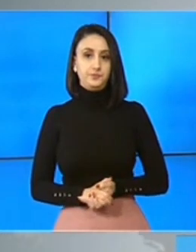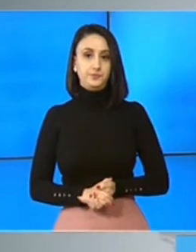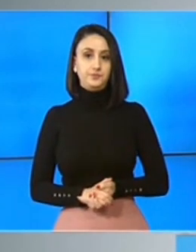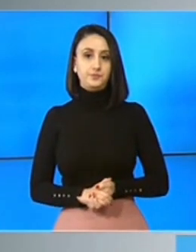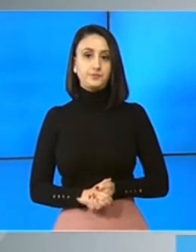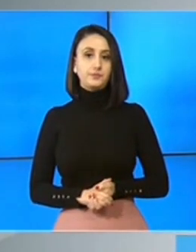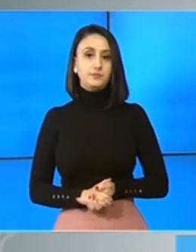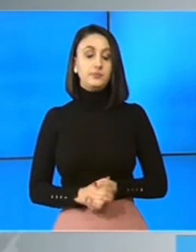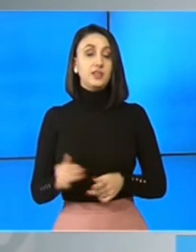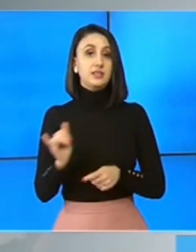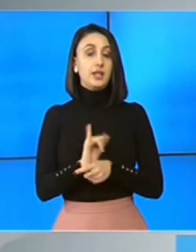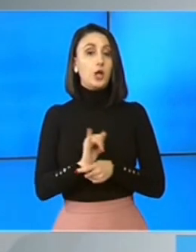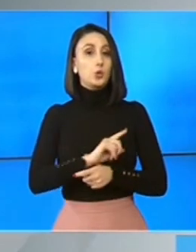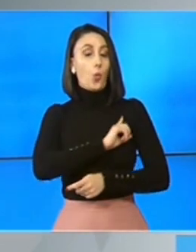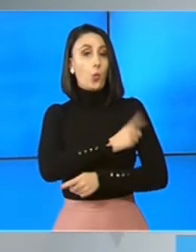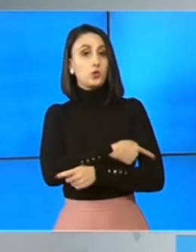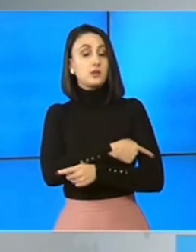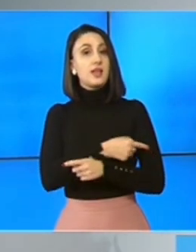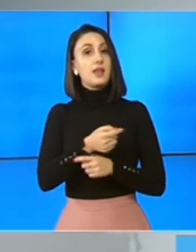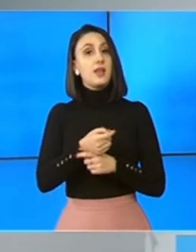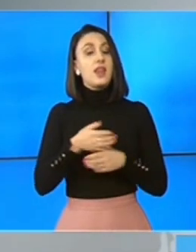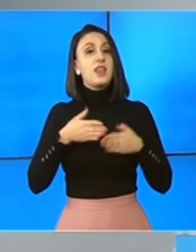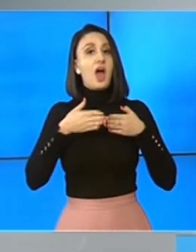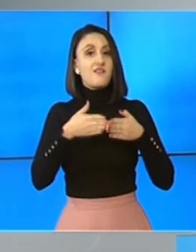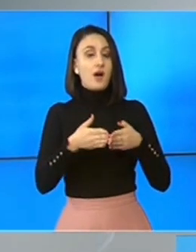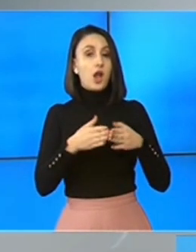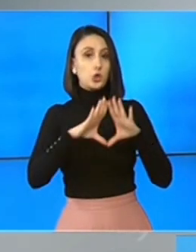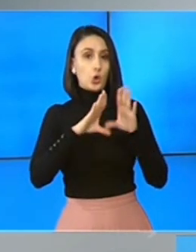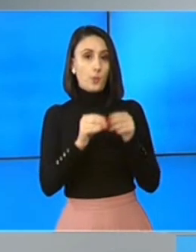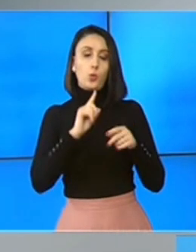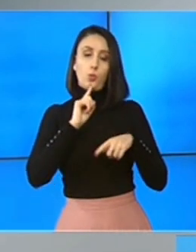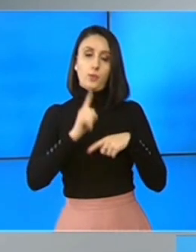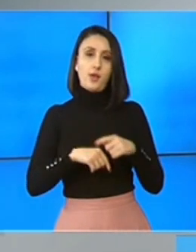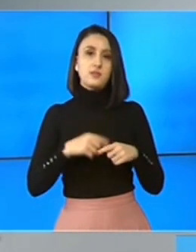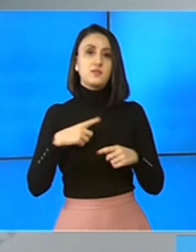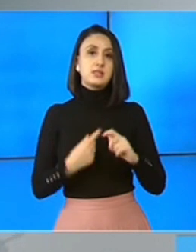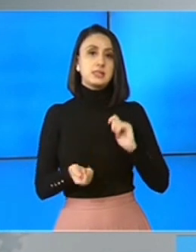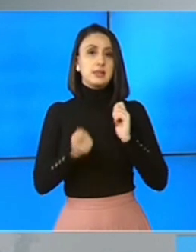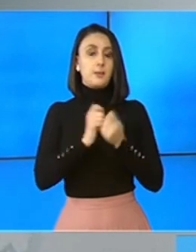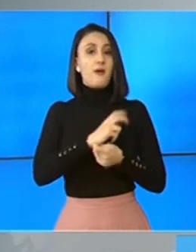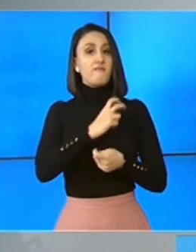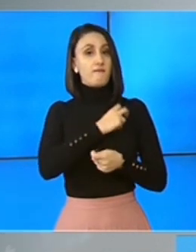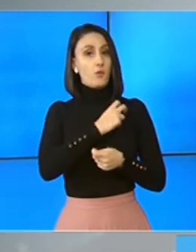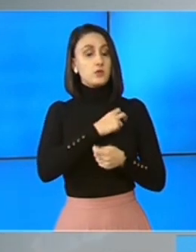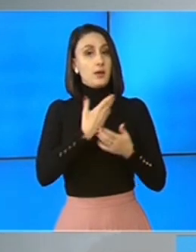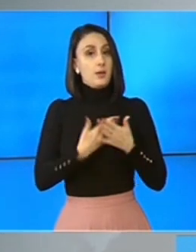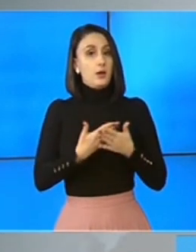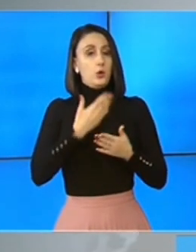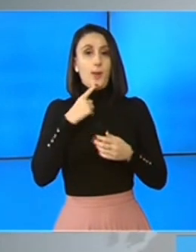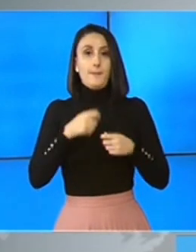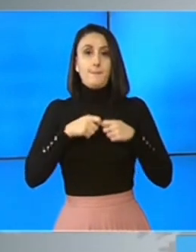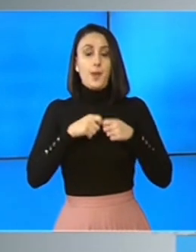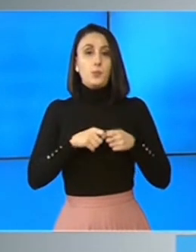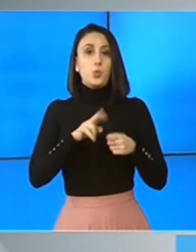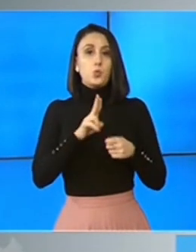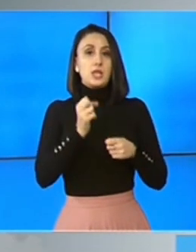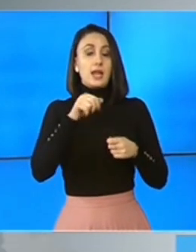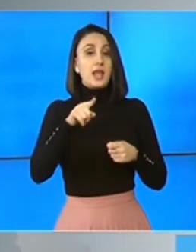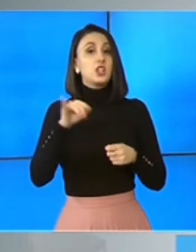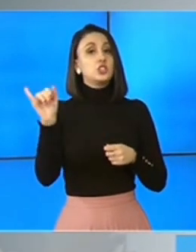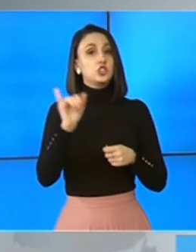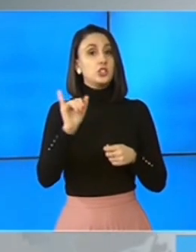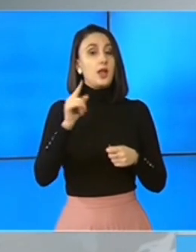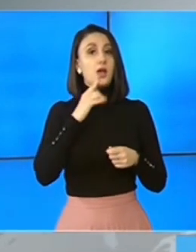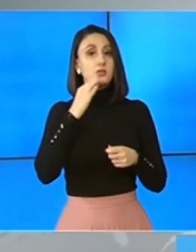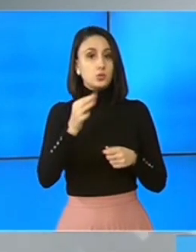directorul autorității navale române Cosmin Dumitrache urmează să fie schimbat din funcție pentru că nu este membru SR cel care